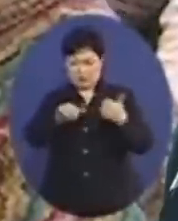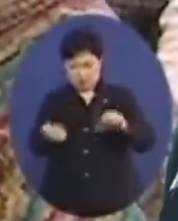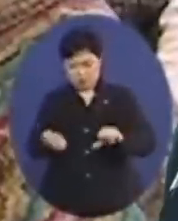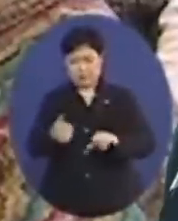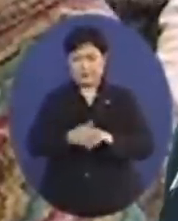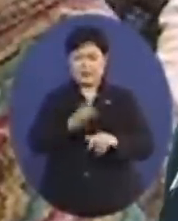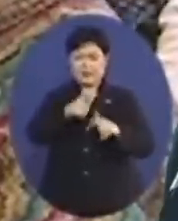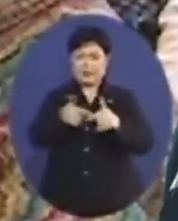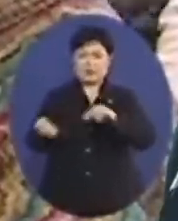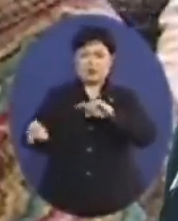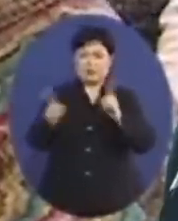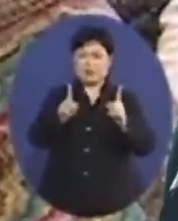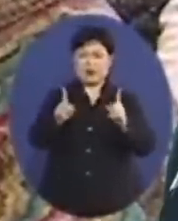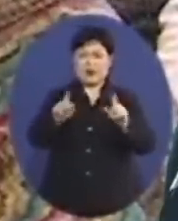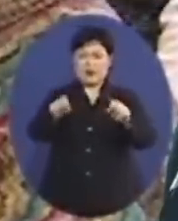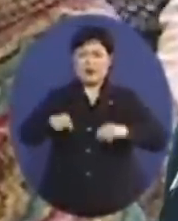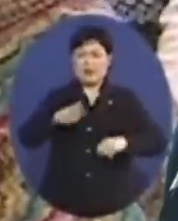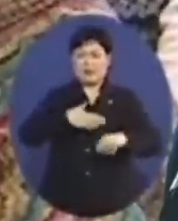예수 부활, 내 부활.